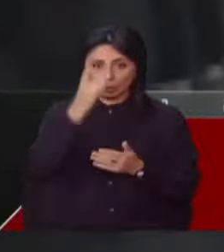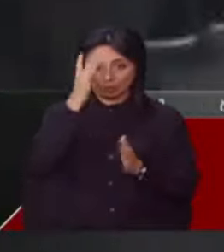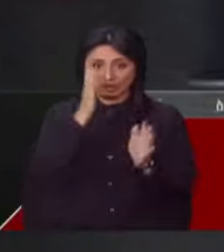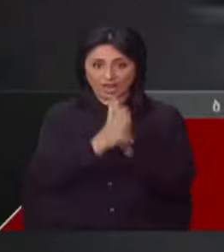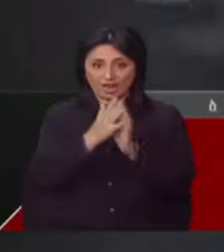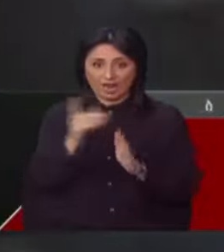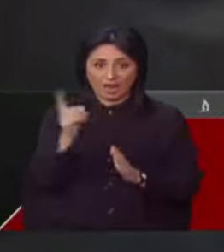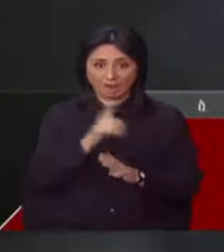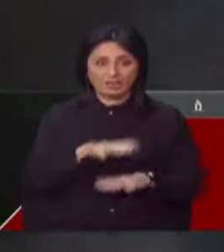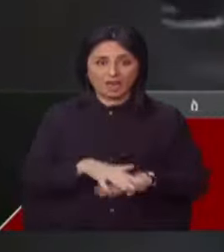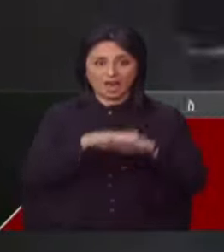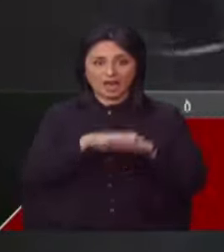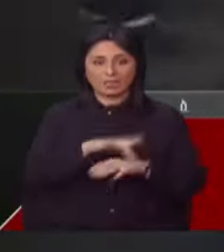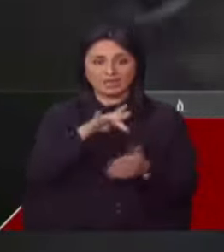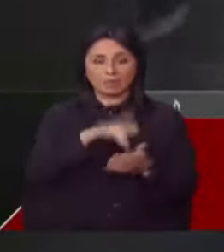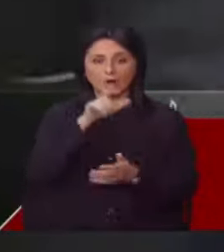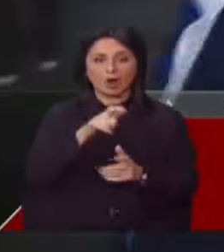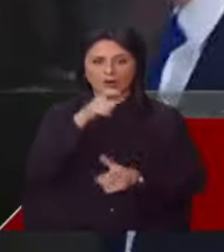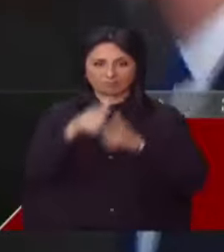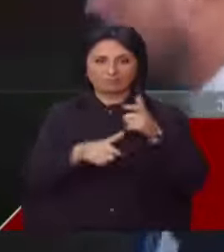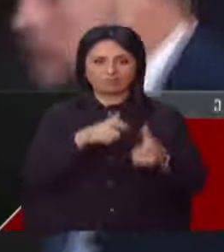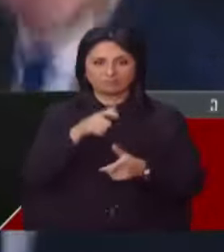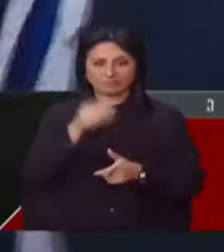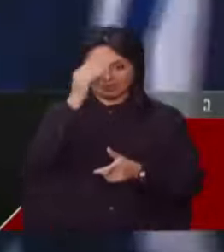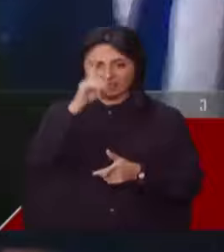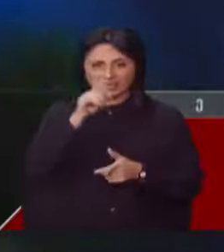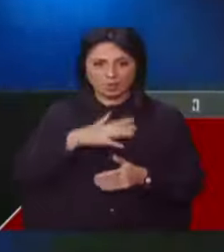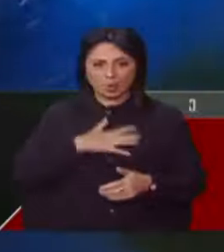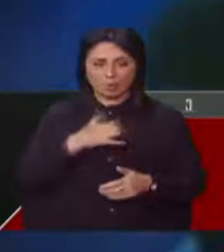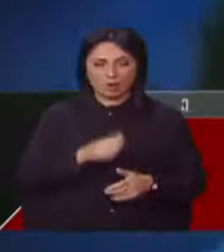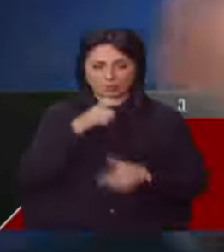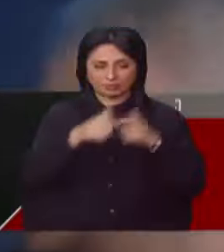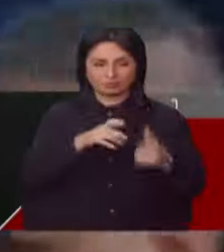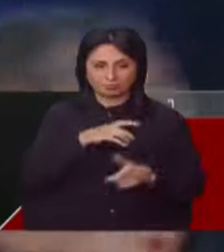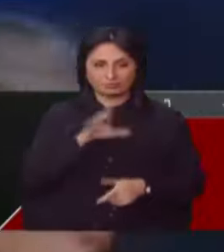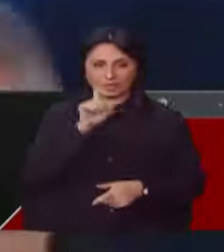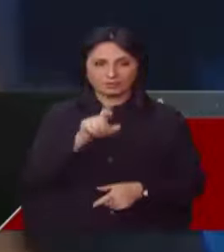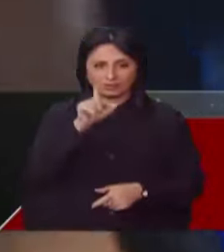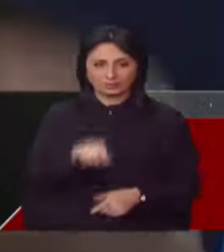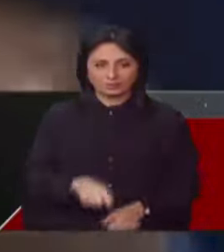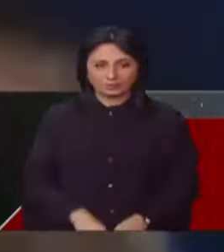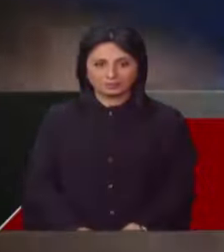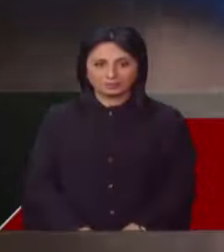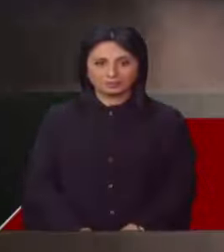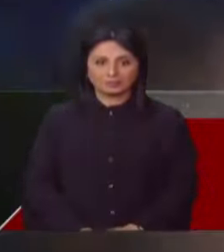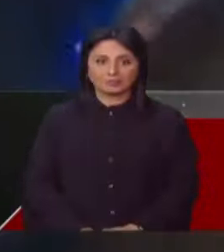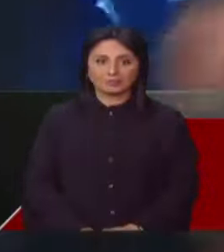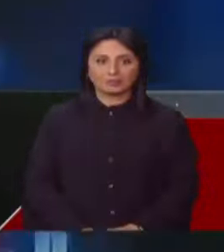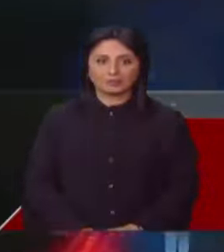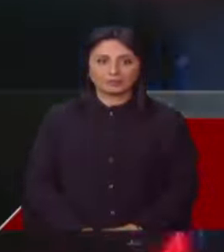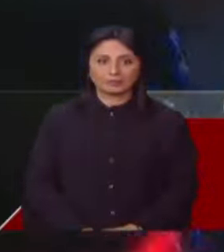რუსთაველის გამზირზე აქციებზე მყოფმა მოქალაქეებმა მისი პოზიციისადმი უკმაყოფილება ასე გამოხატეს.